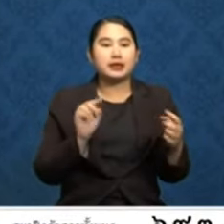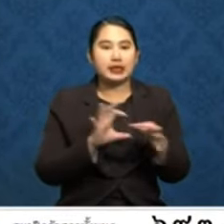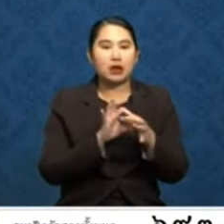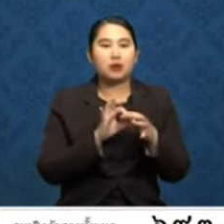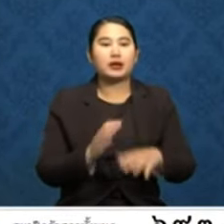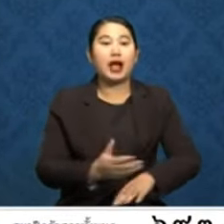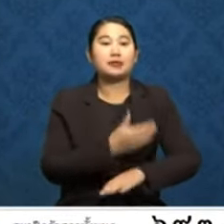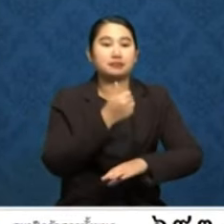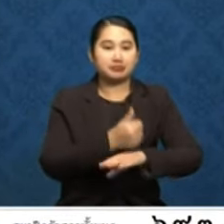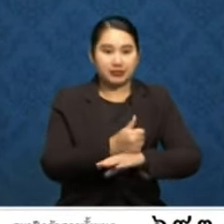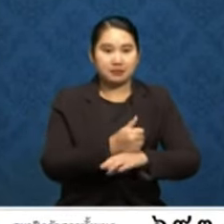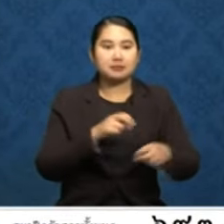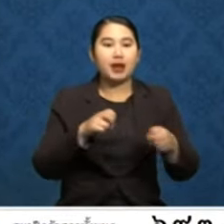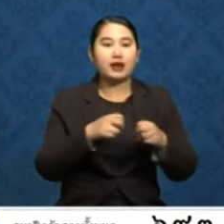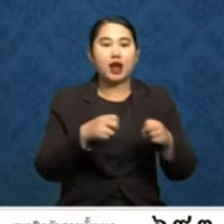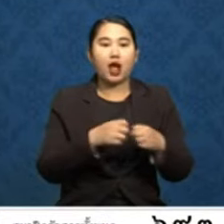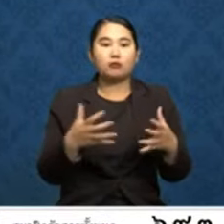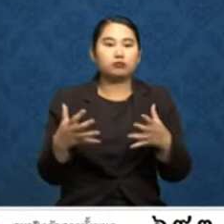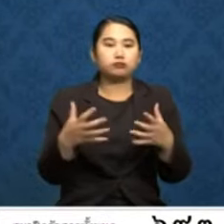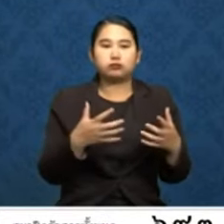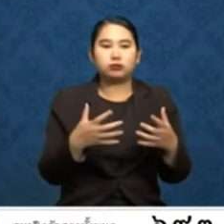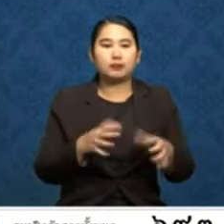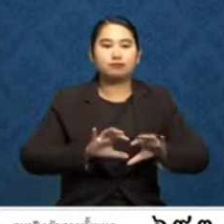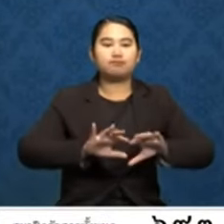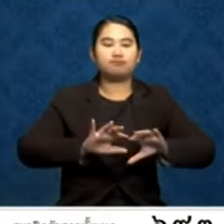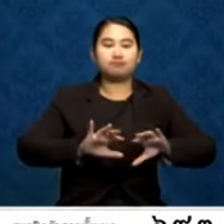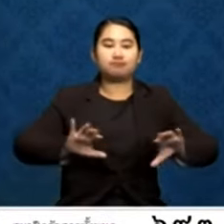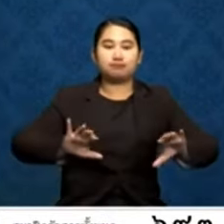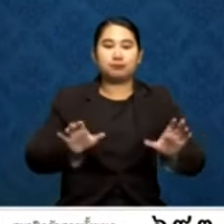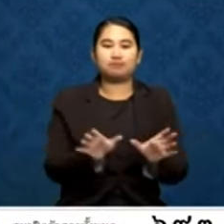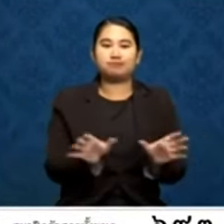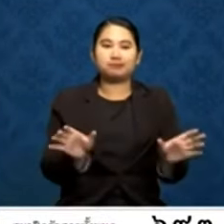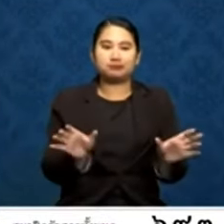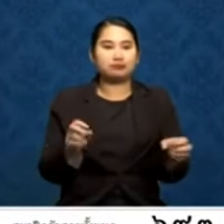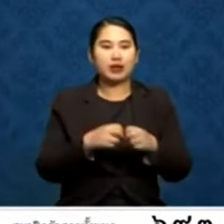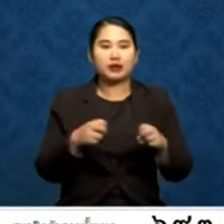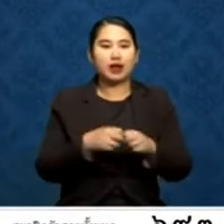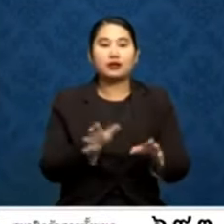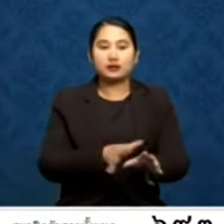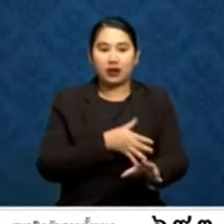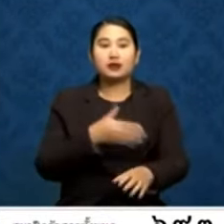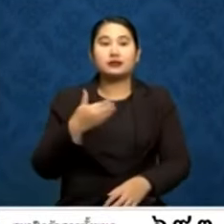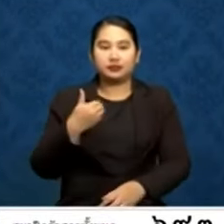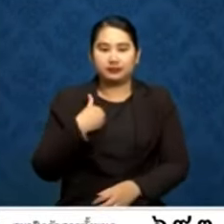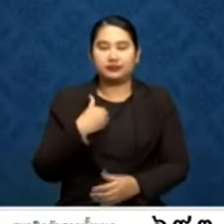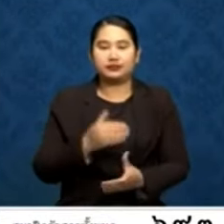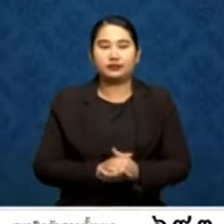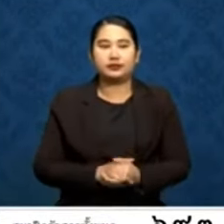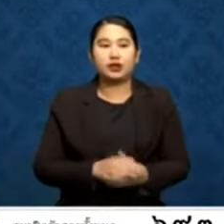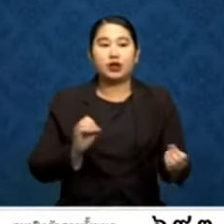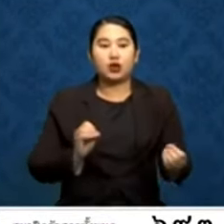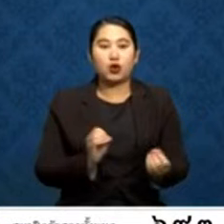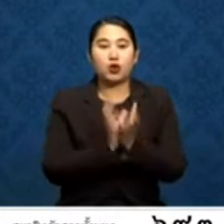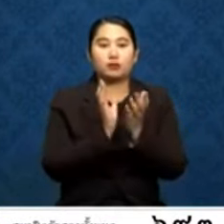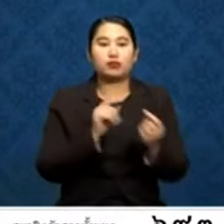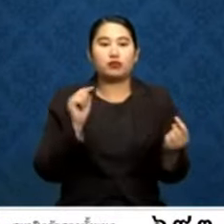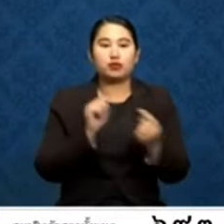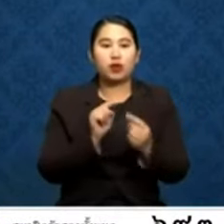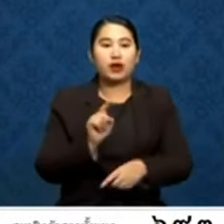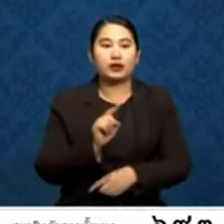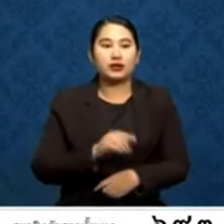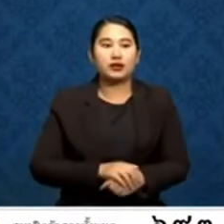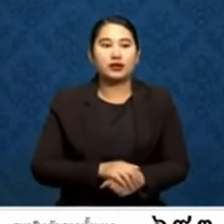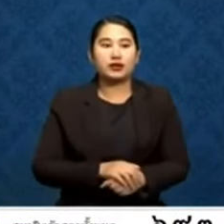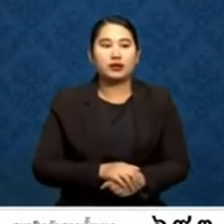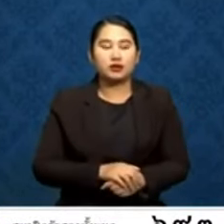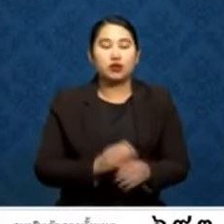องและความขัดแย้งแบ่งขั้วอุดมการณ์ที่รุนแรงมาอย่างยาวนานส่งผลกระทบต่อความเชื่อมั่น